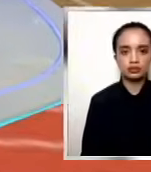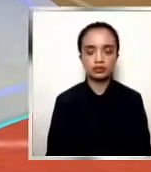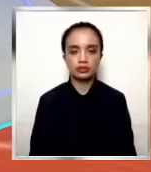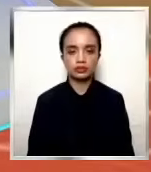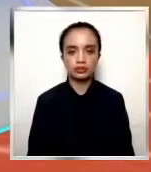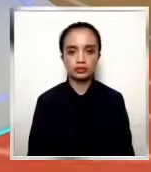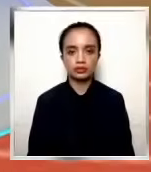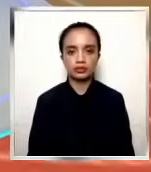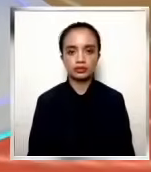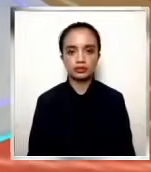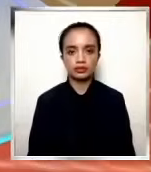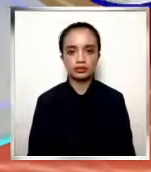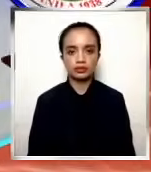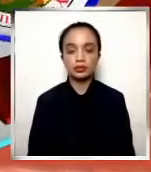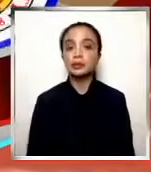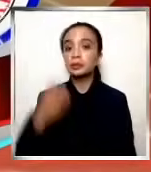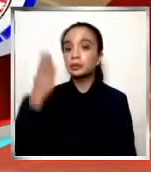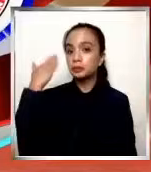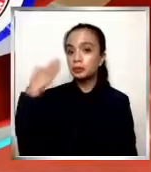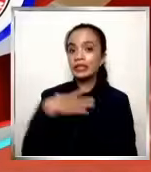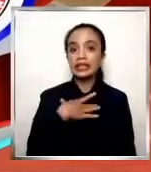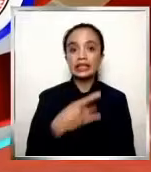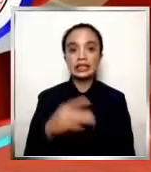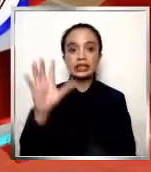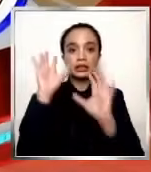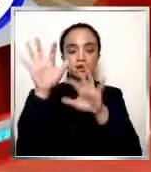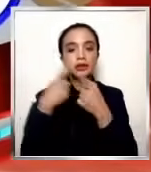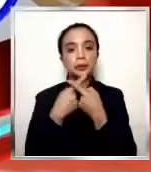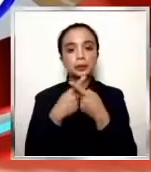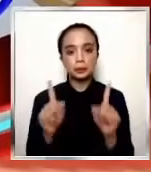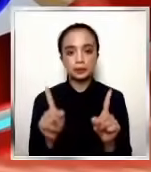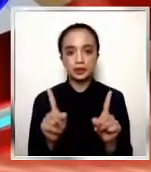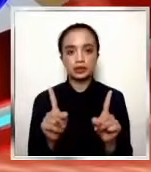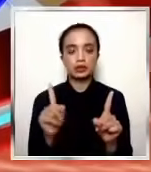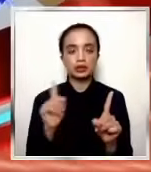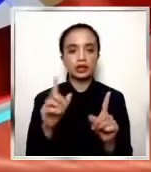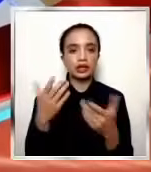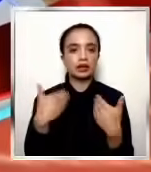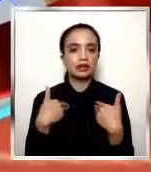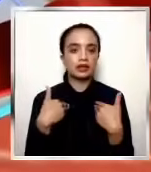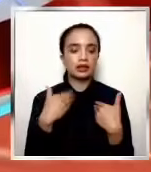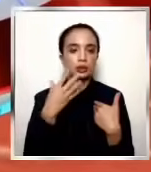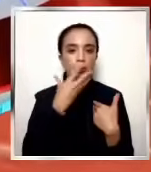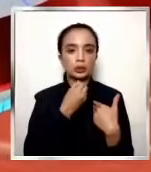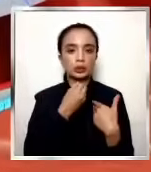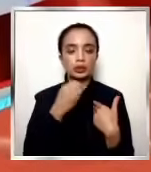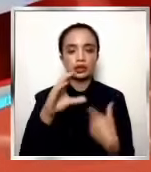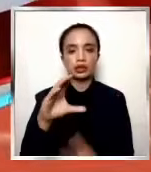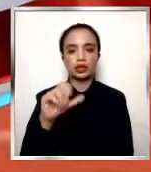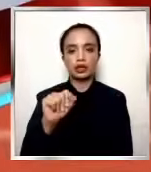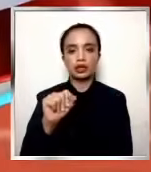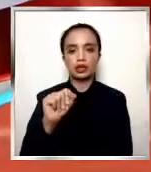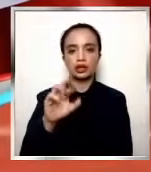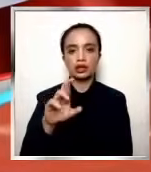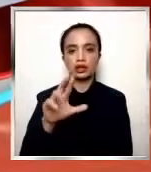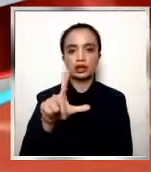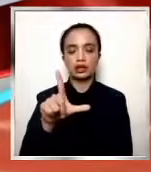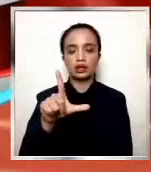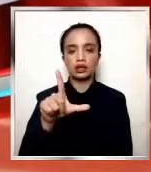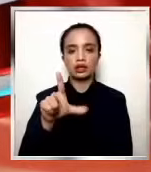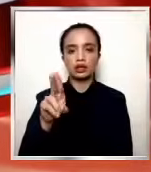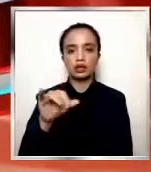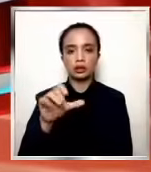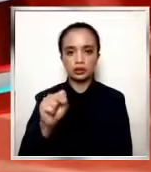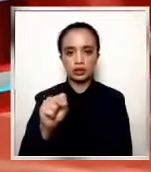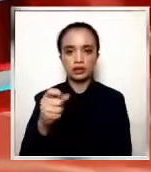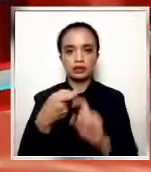mahilig noon sa basketball pero sa labas ng hard court nahanap ni Carl Lewis Rendon ng Arellano University ang